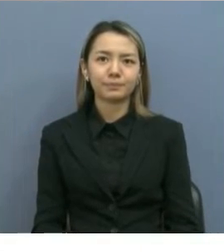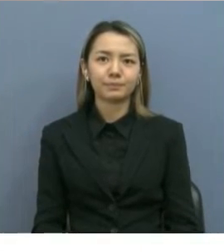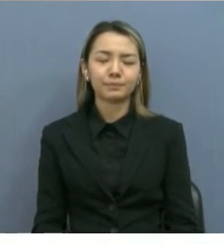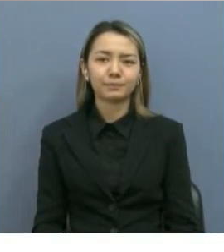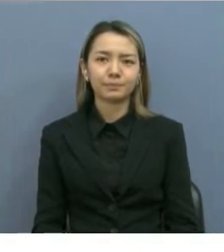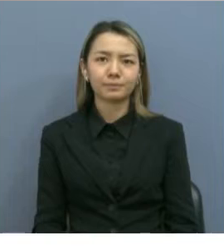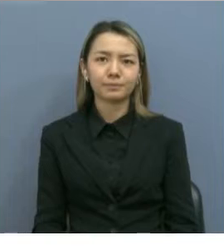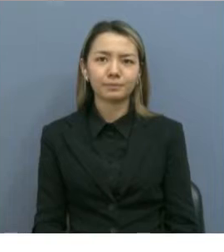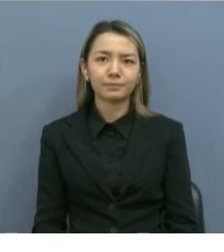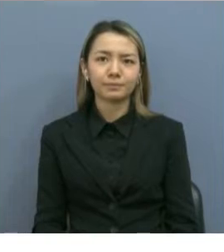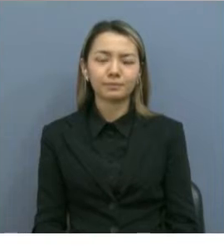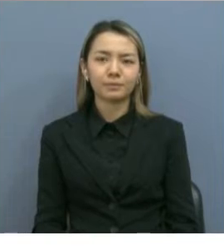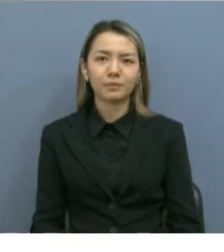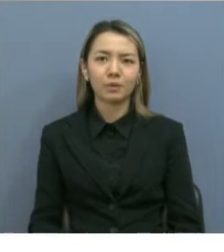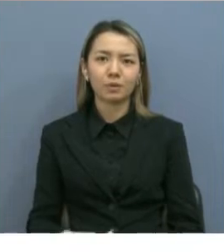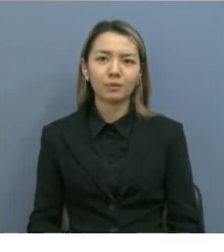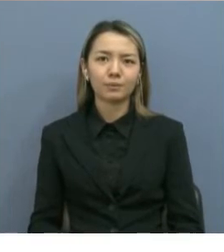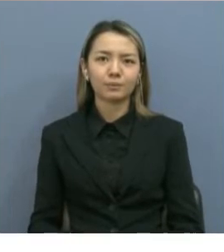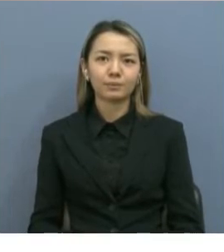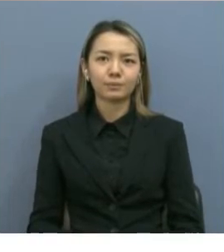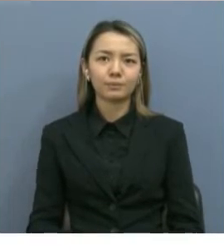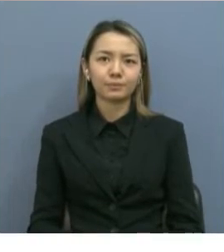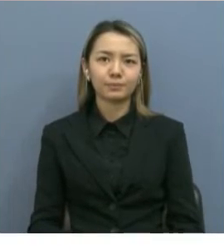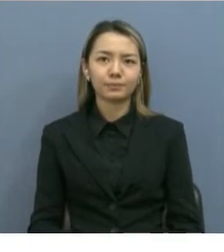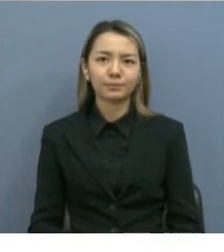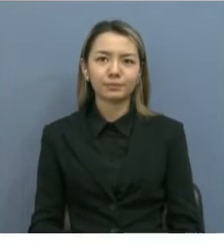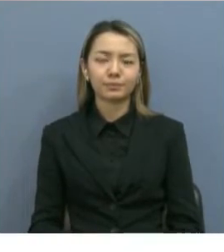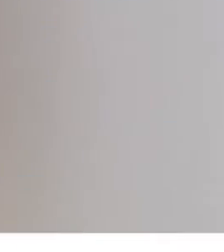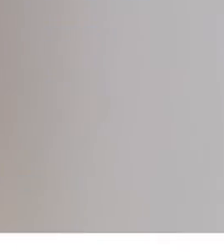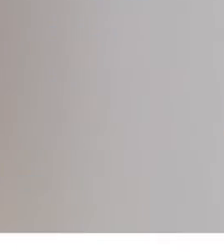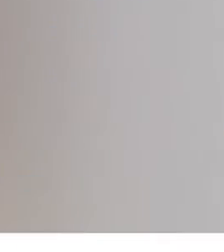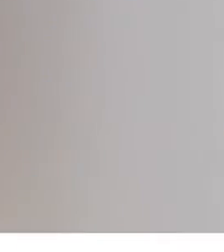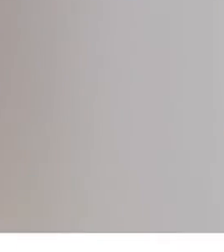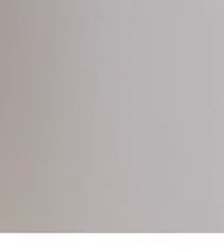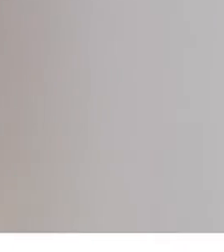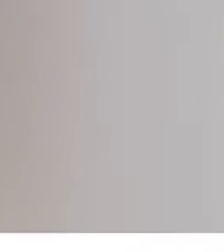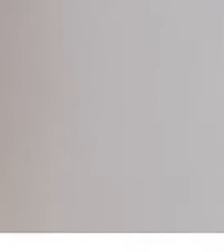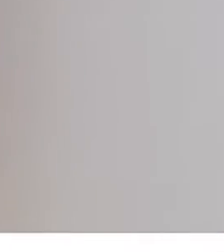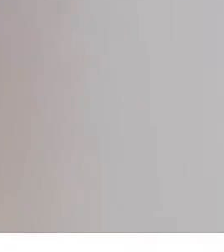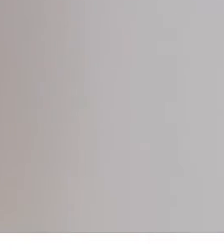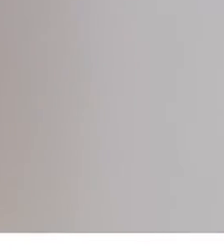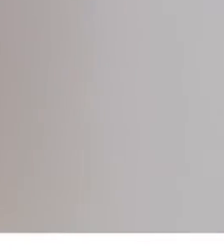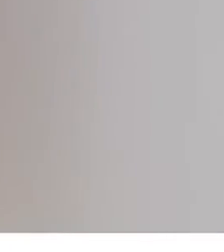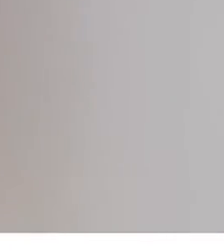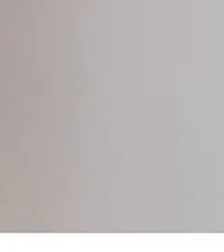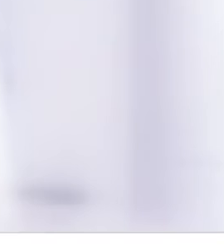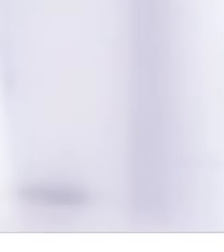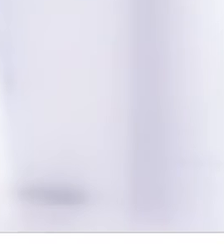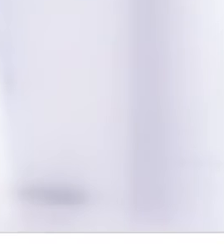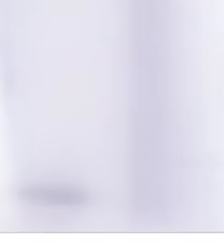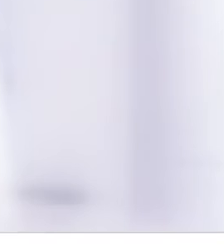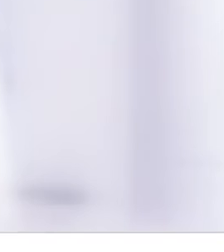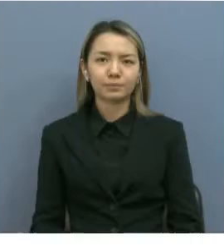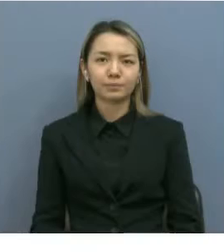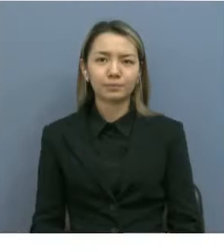колумуз, жабылды көшө жолумуз. Элимиз үчүн, өзүмүз үчүн агайын иде болуңуз.